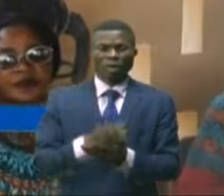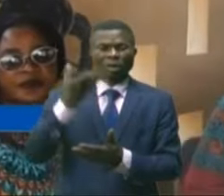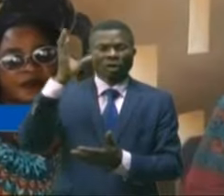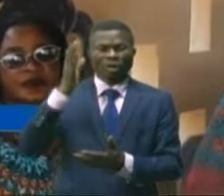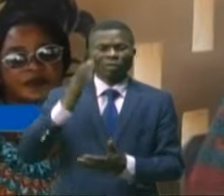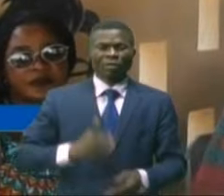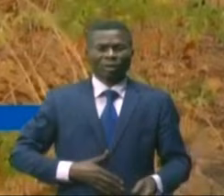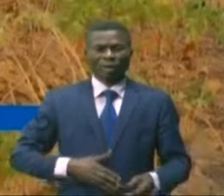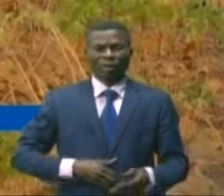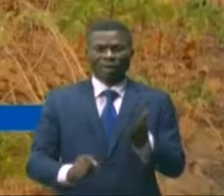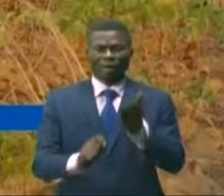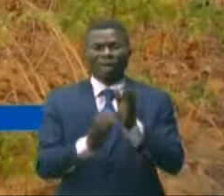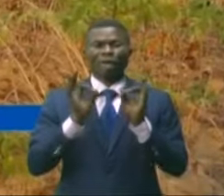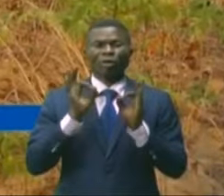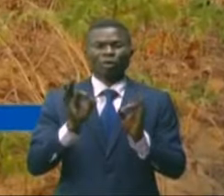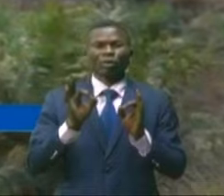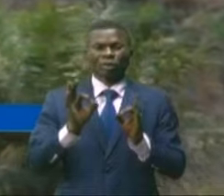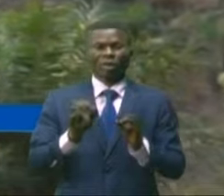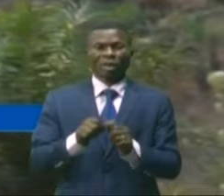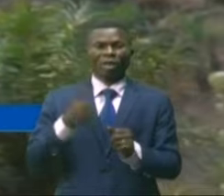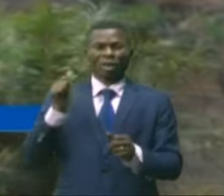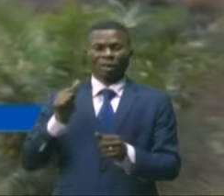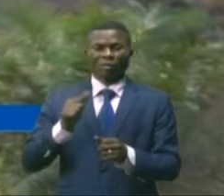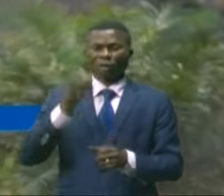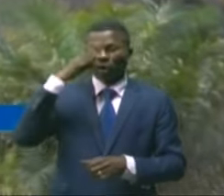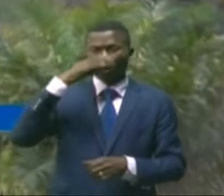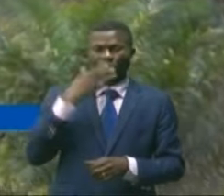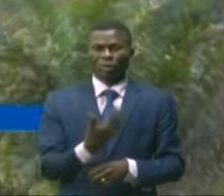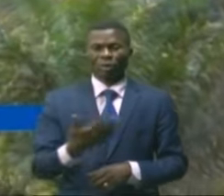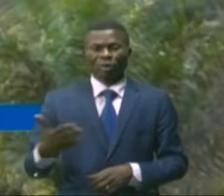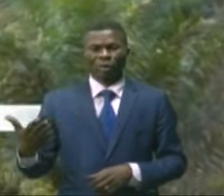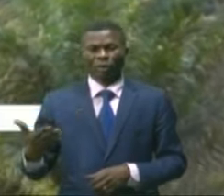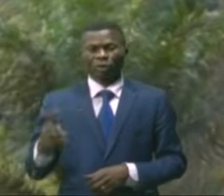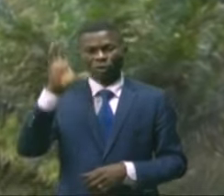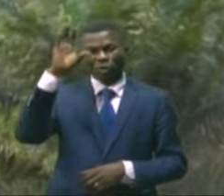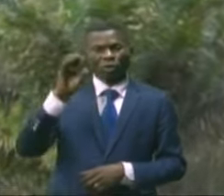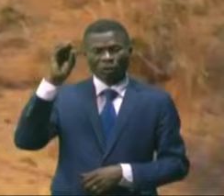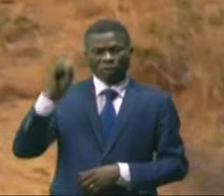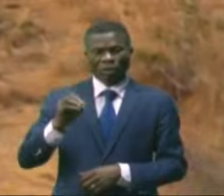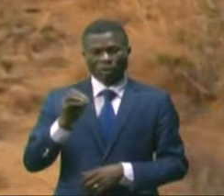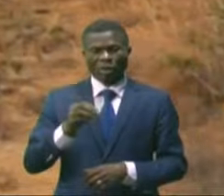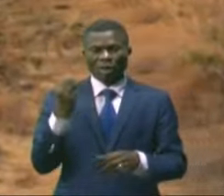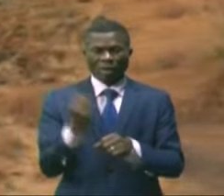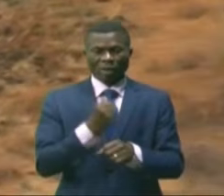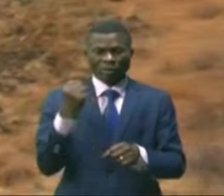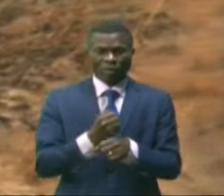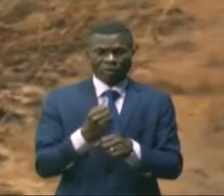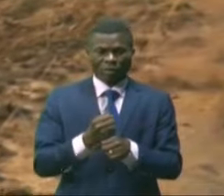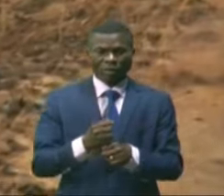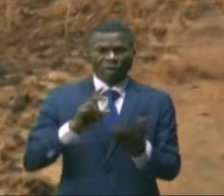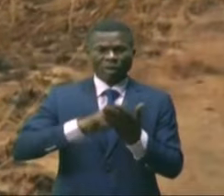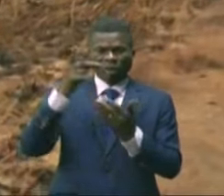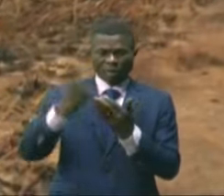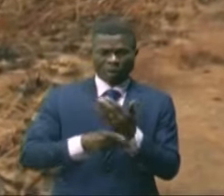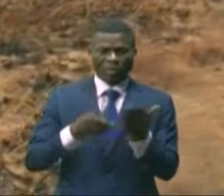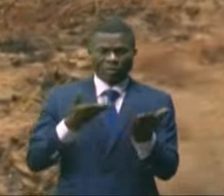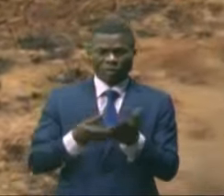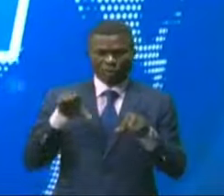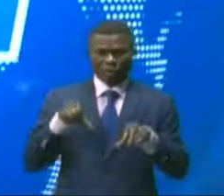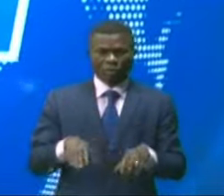une technologie nouvelle pour éviter le pourrissement des récoltes qui seront produites par les projets VAPRA-IRDC.